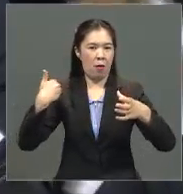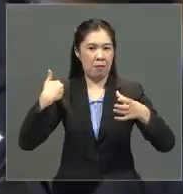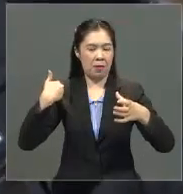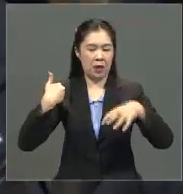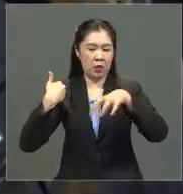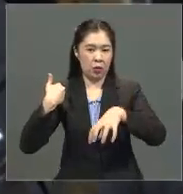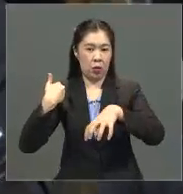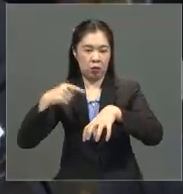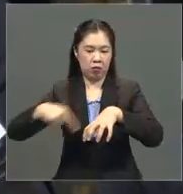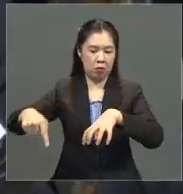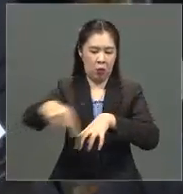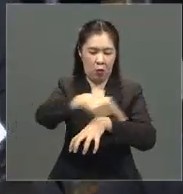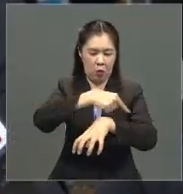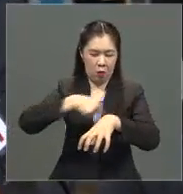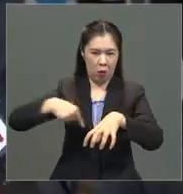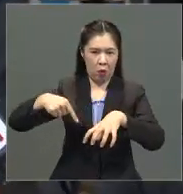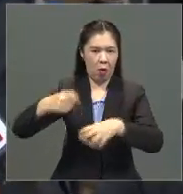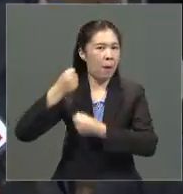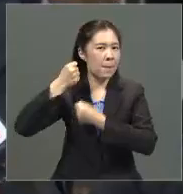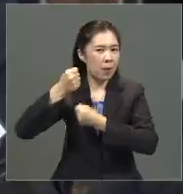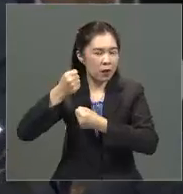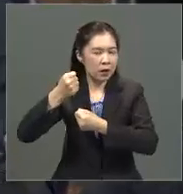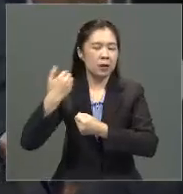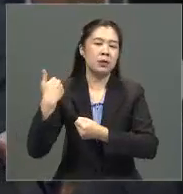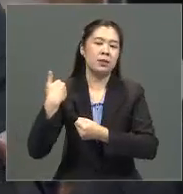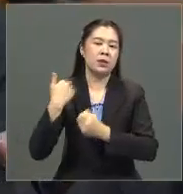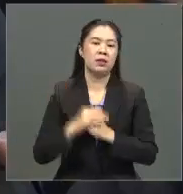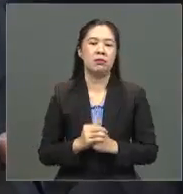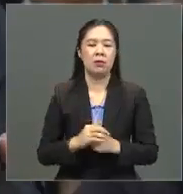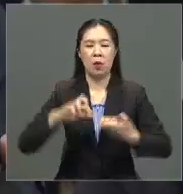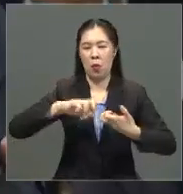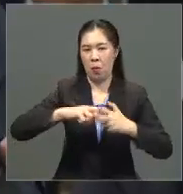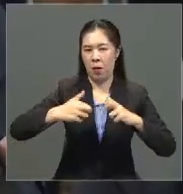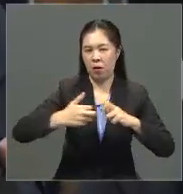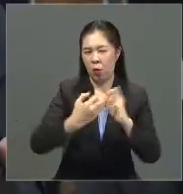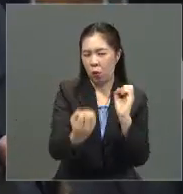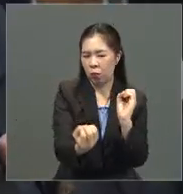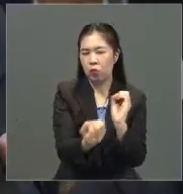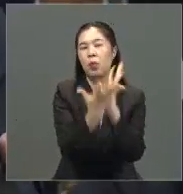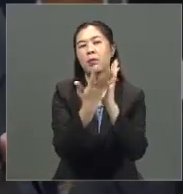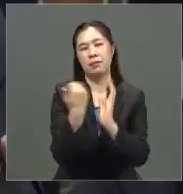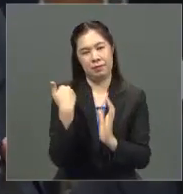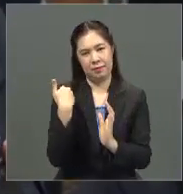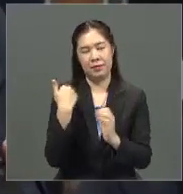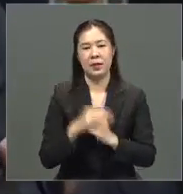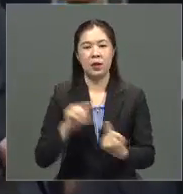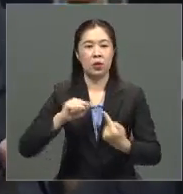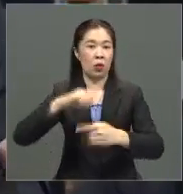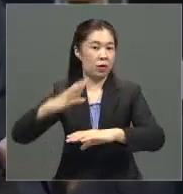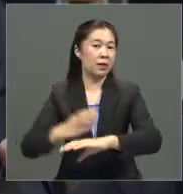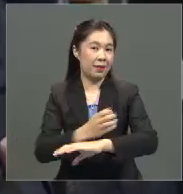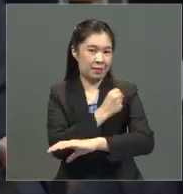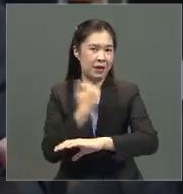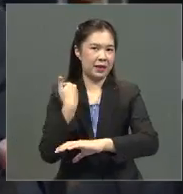ล้อมสภาในวันลงมติร่างงบประมาณปี 64ก็อาจจะกลายเป็นปัญหากระทบไปนอกจากประเด็นการเมือง